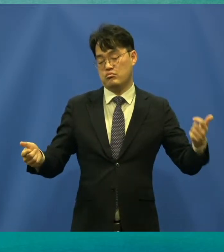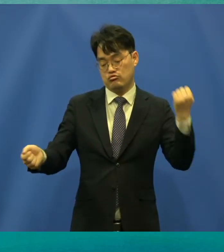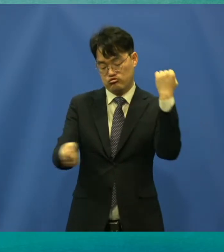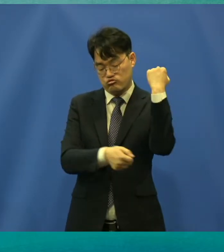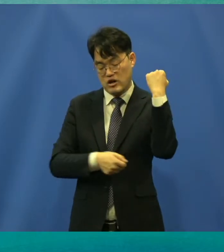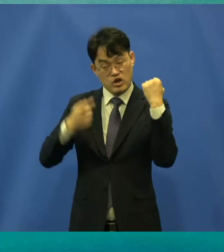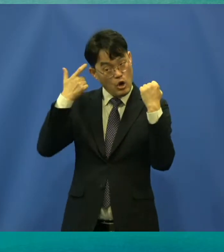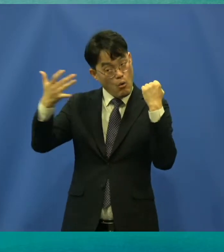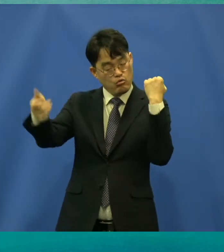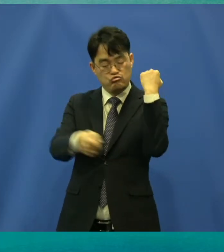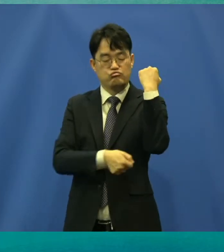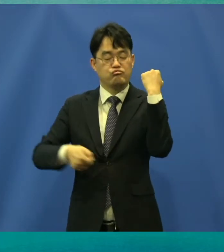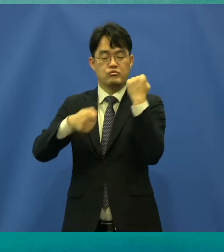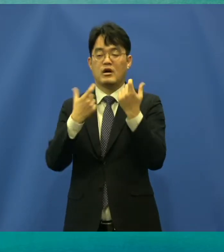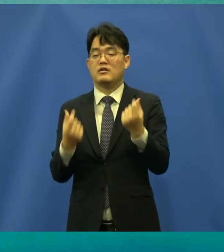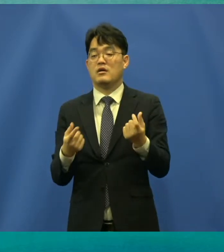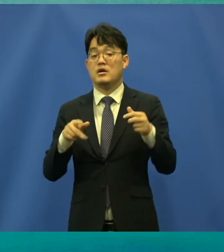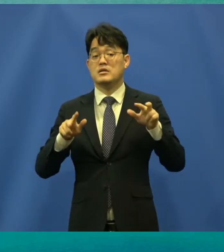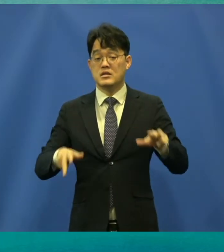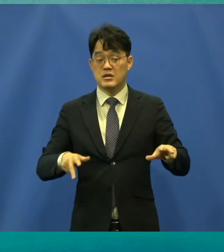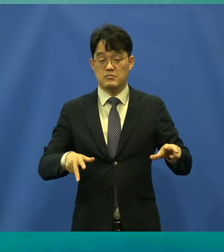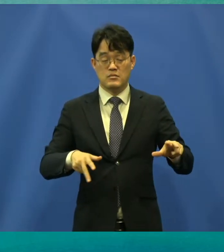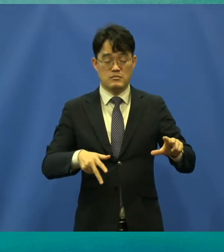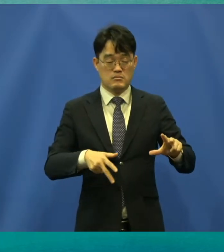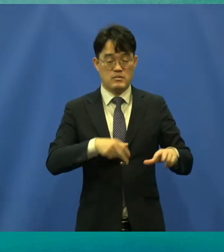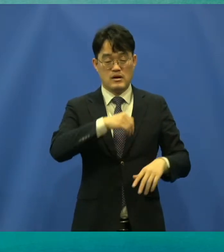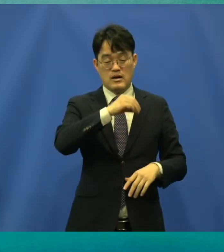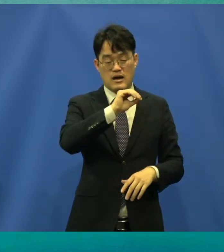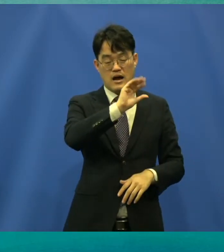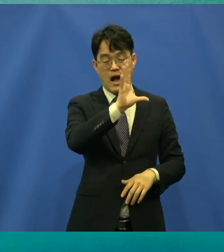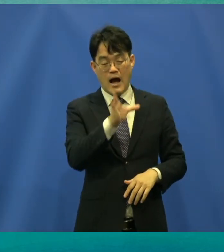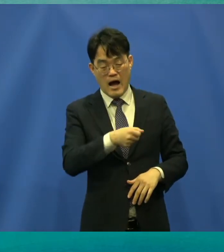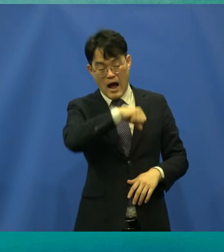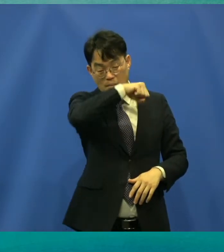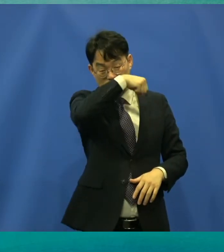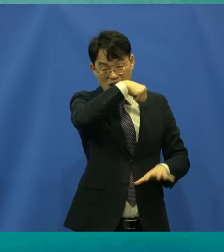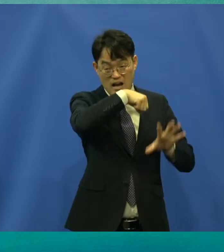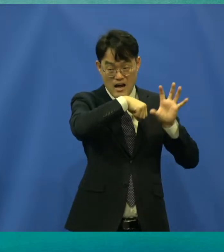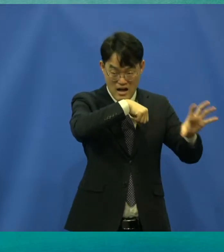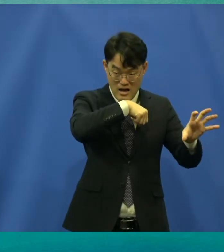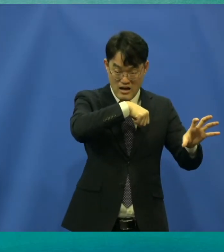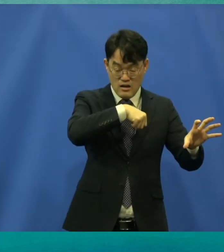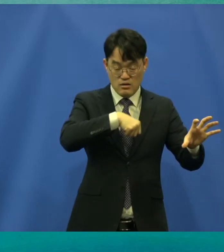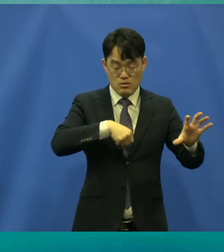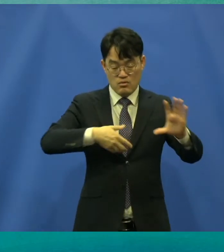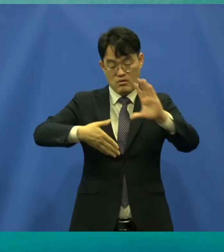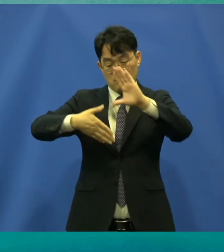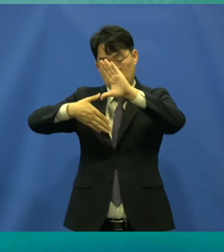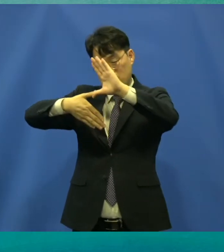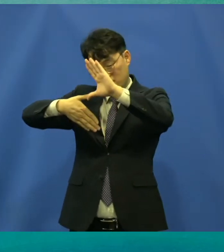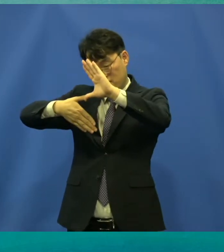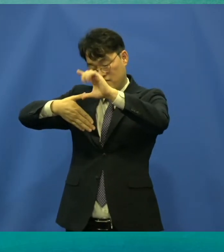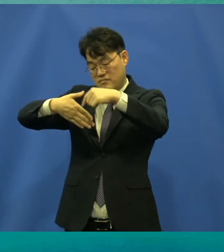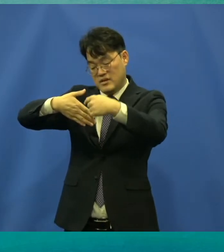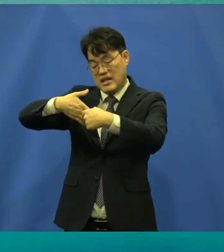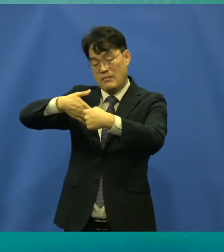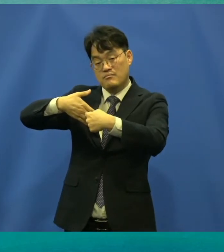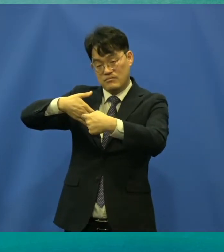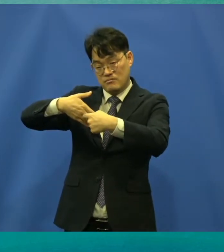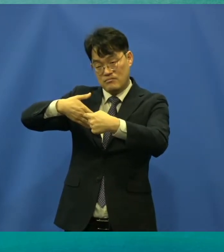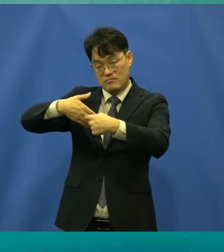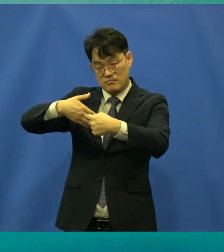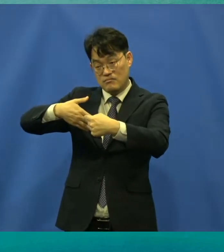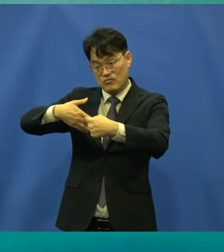남미에서 일어나는 중남미에서 일어나는 부흥, 아시아권에서 일어나는 부흥, 인도에 수십만 명의 교회들이